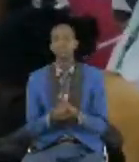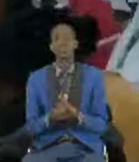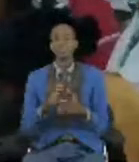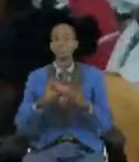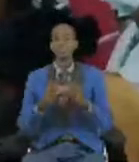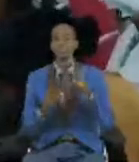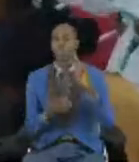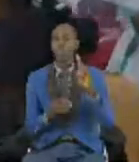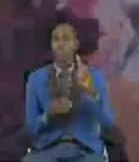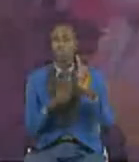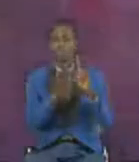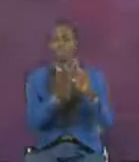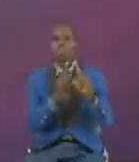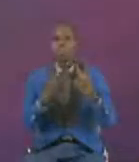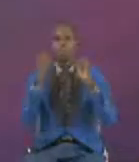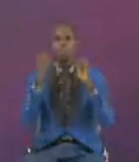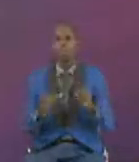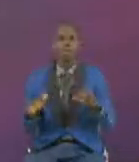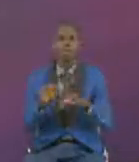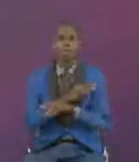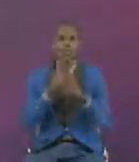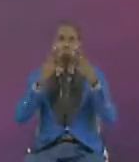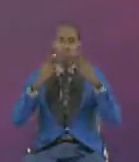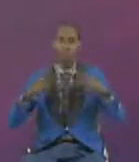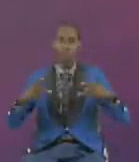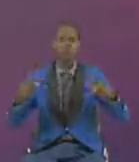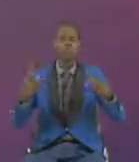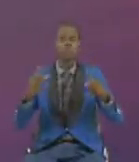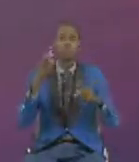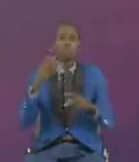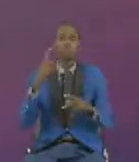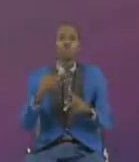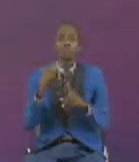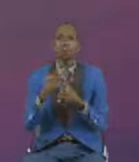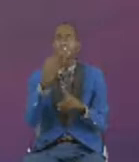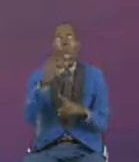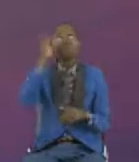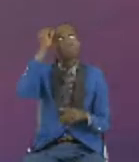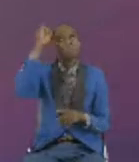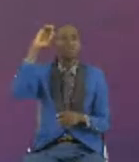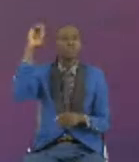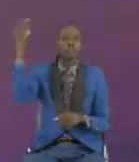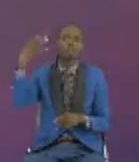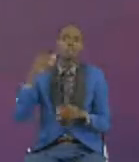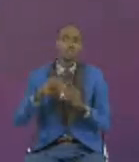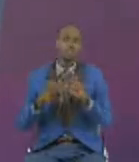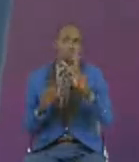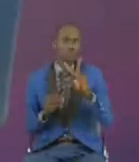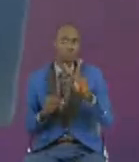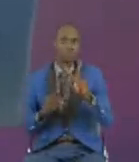Premièrement, la proclamation puissante de la parole de sa grâce.